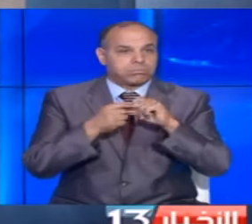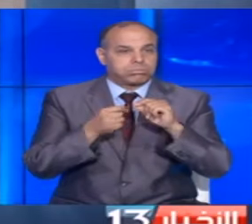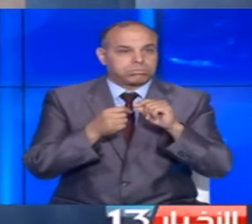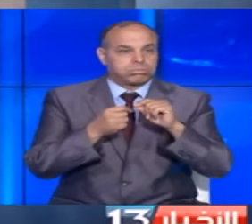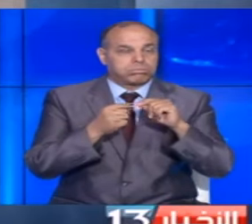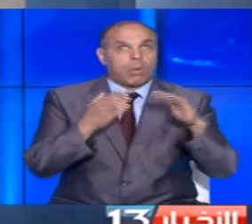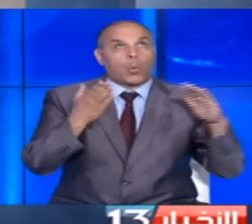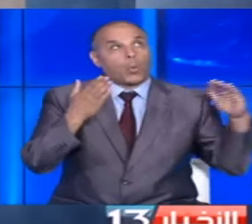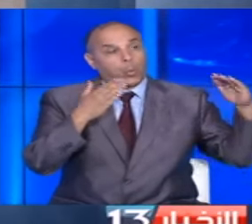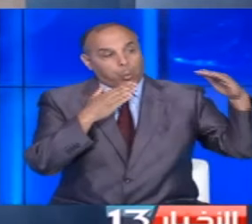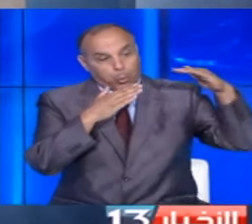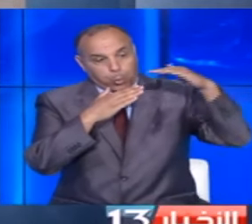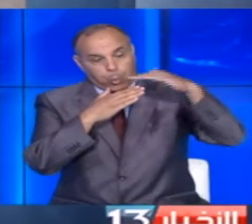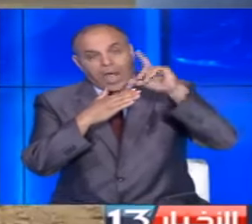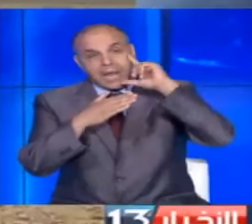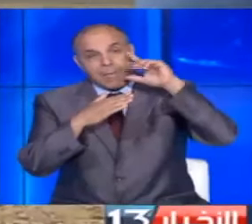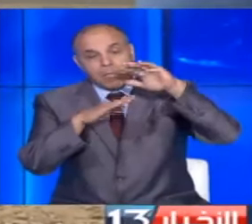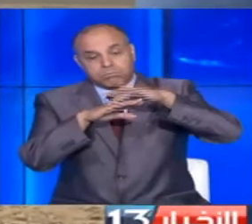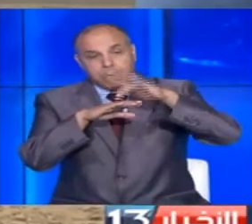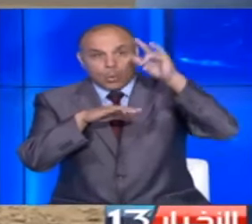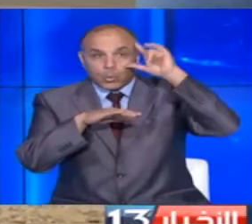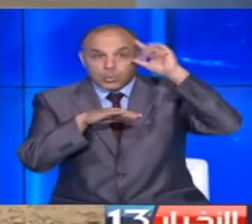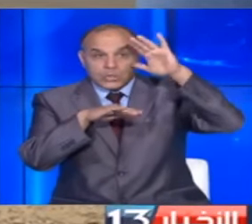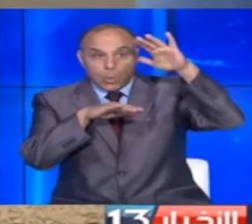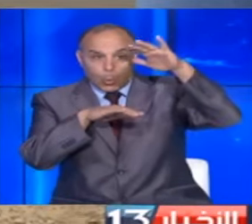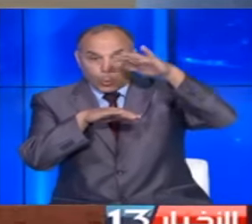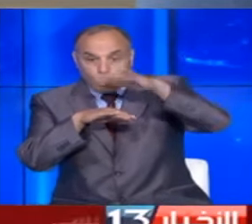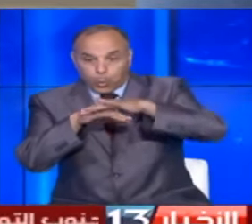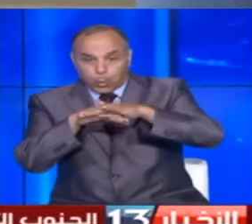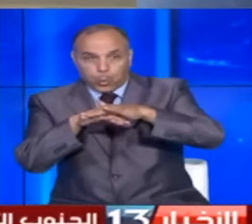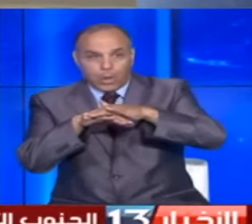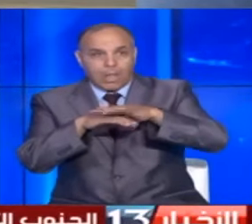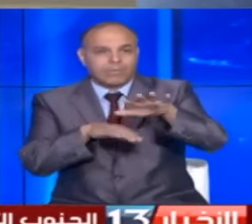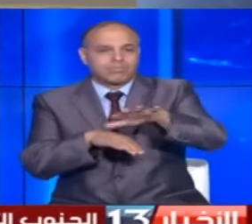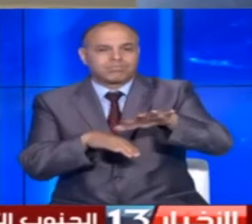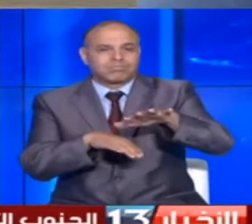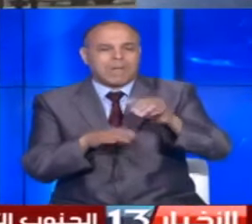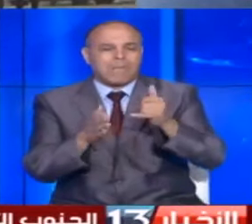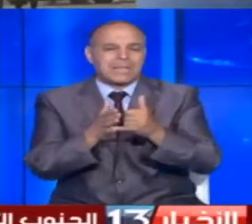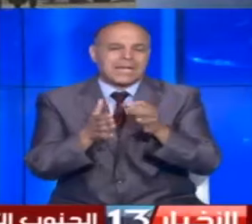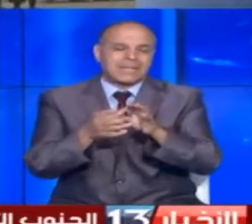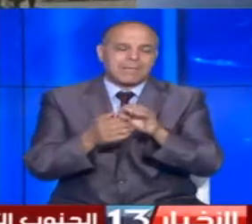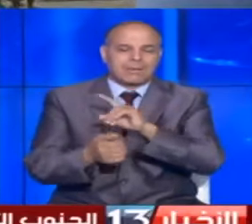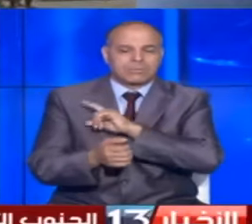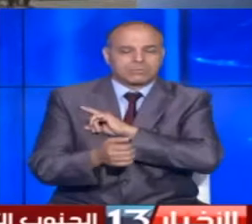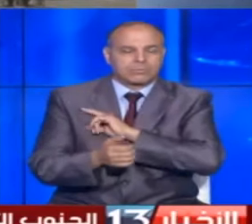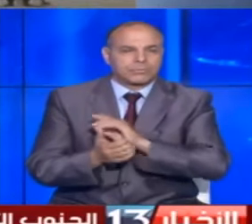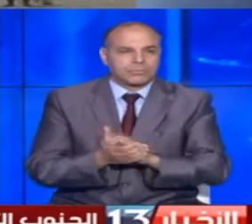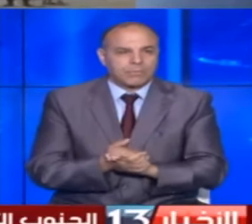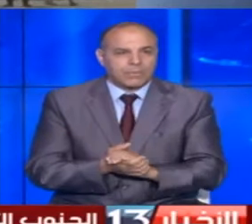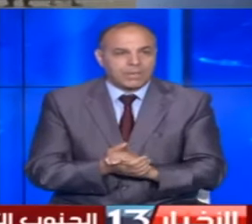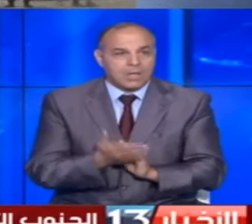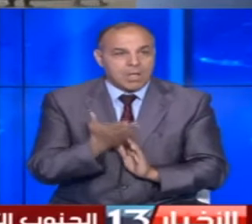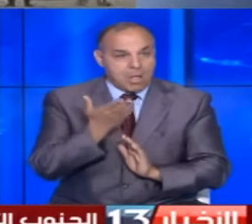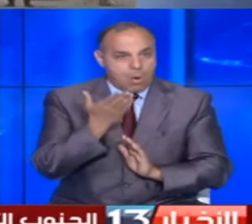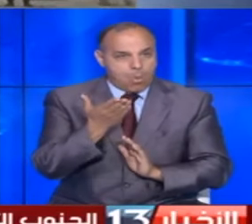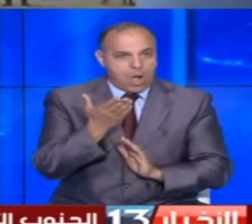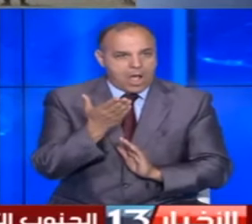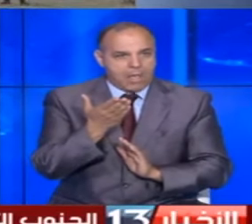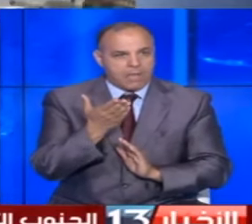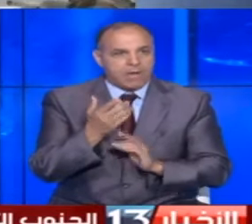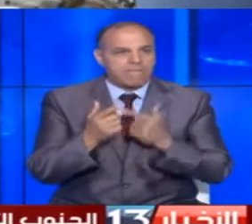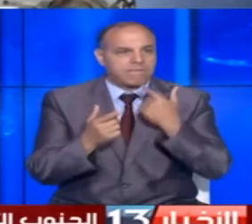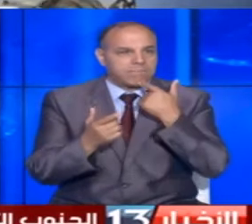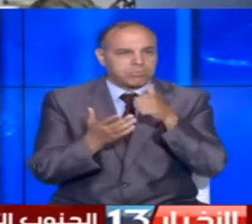اختراق طائره ليبيه للمجال الجوي التونسي بمنطقه بن غزاي جنوب مدينه وقد تم في الحين